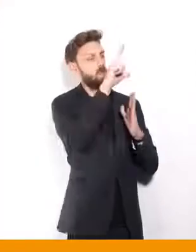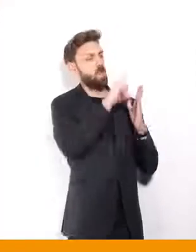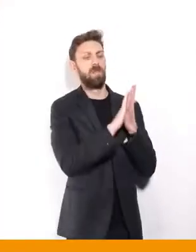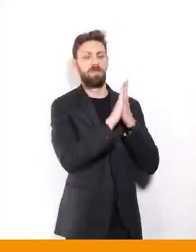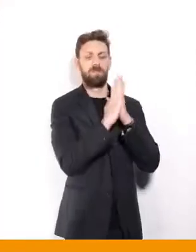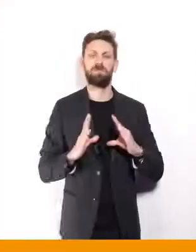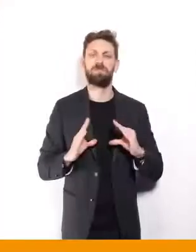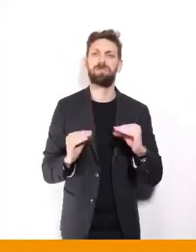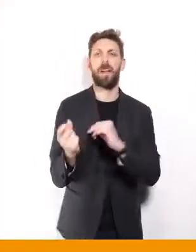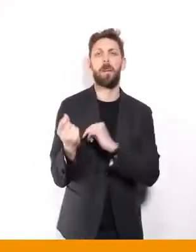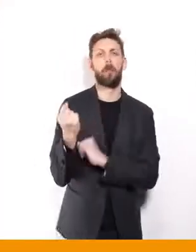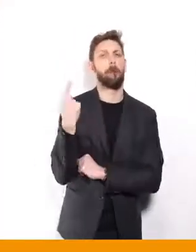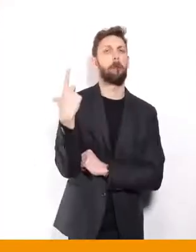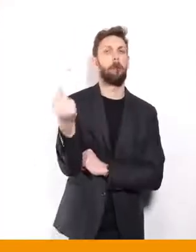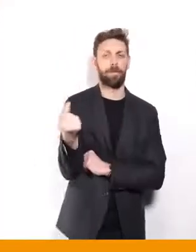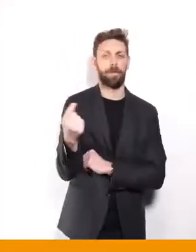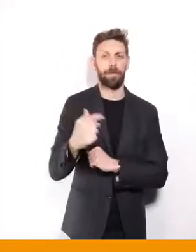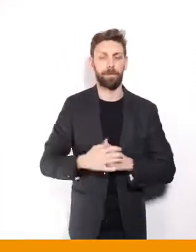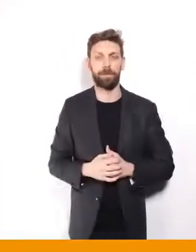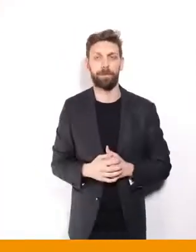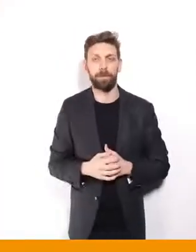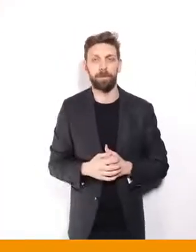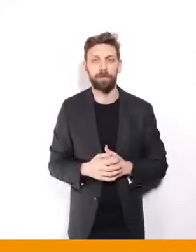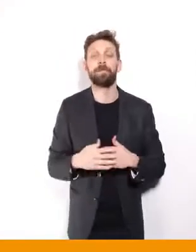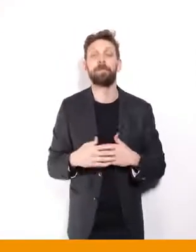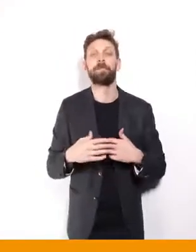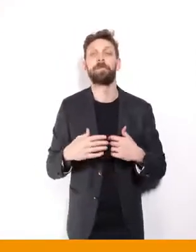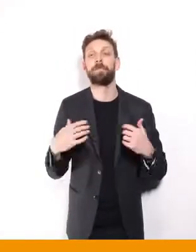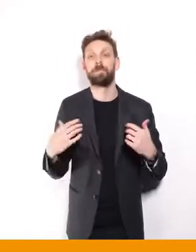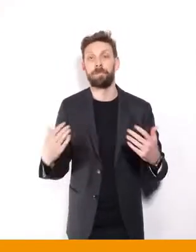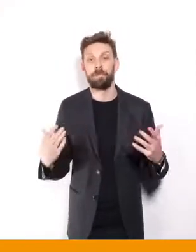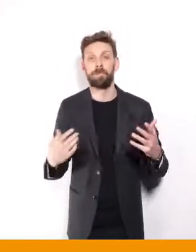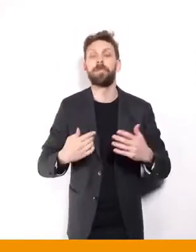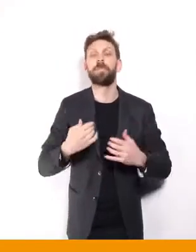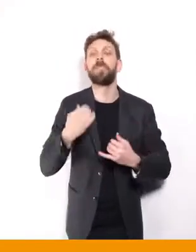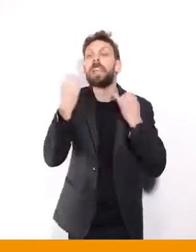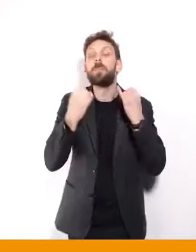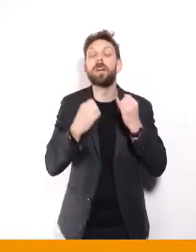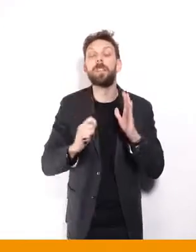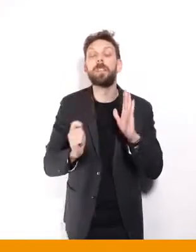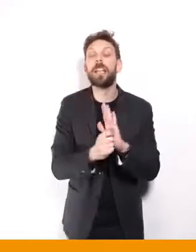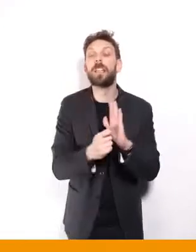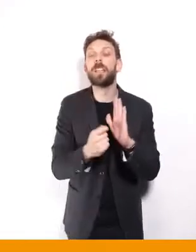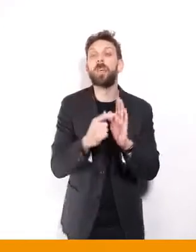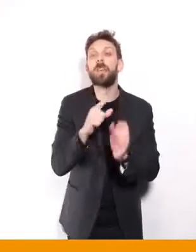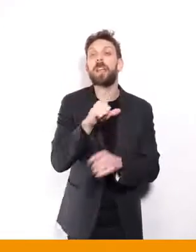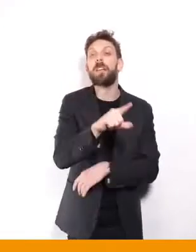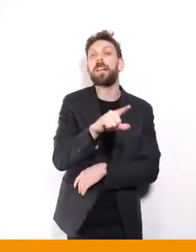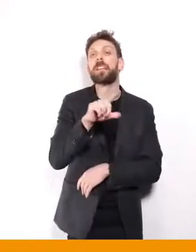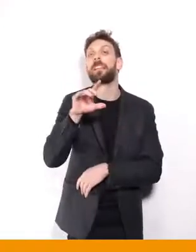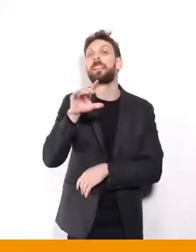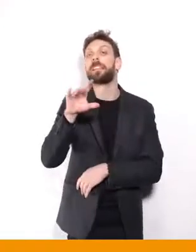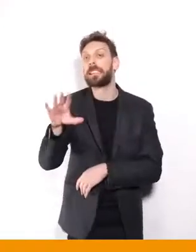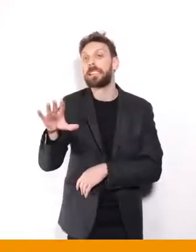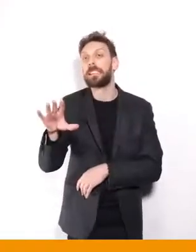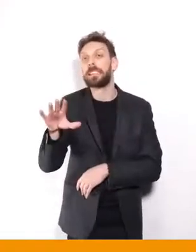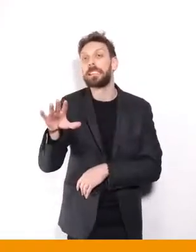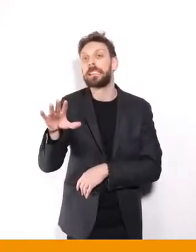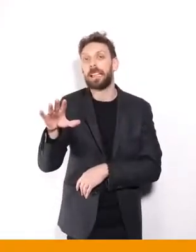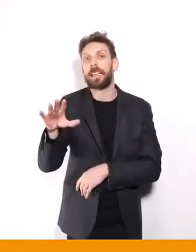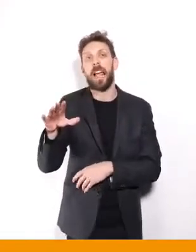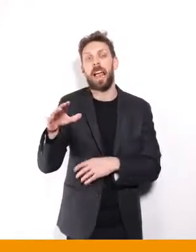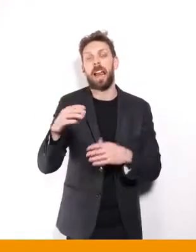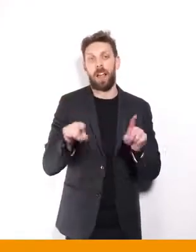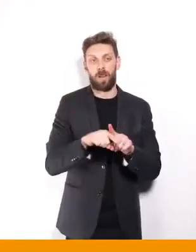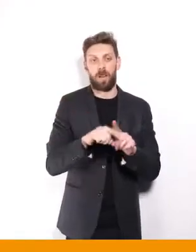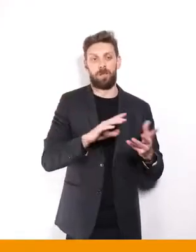rapidement. Et reconnaissons que si en 2025, on pouvait avoir fortement progressé pour les 20 ans de cette loi, ce